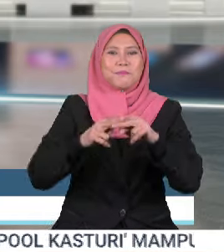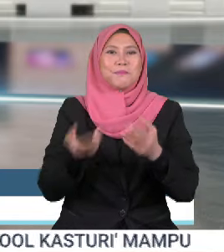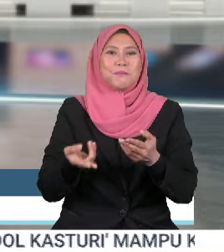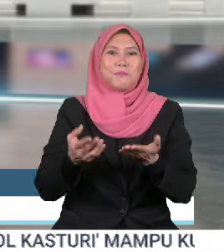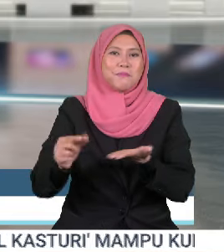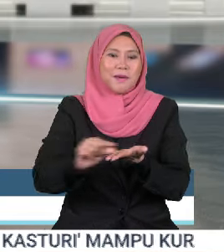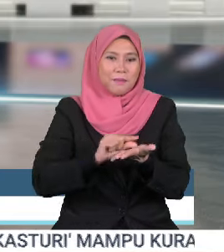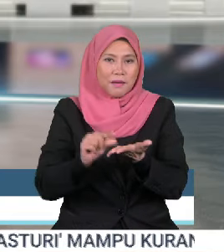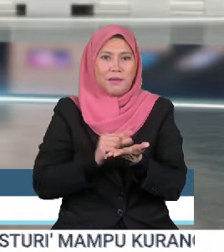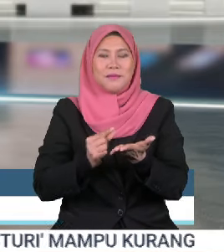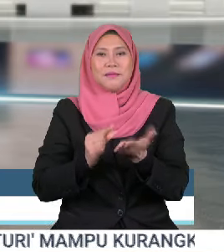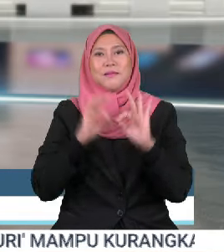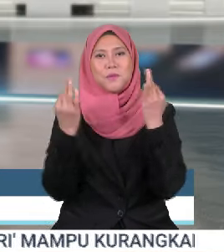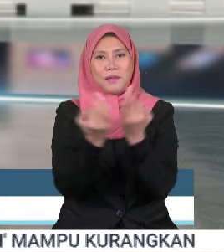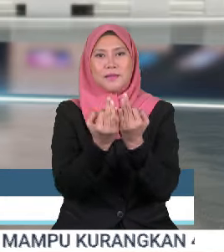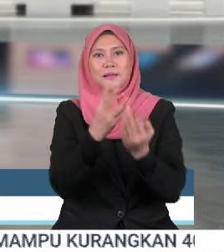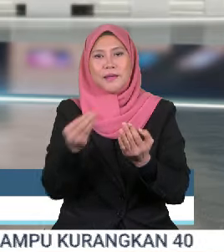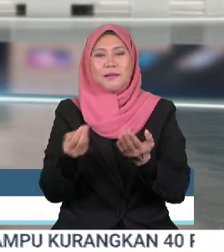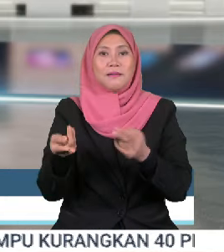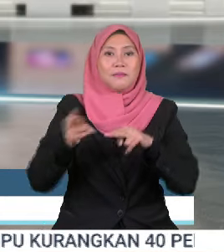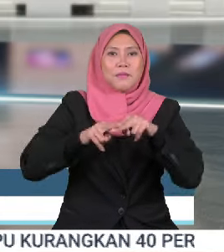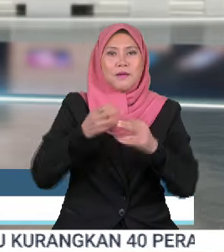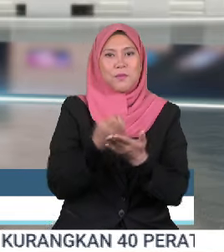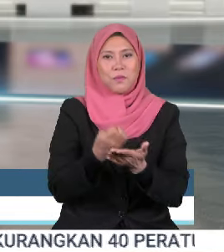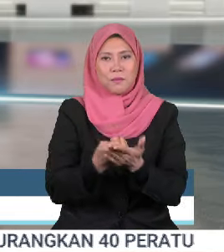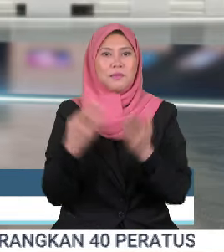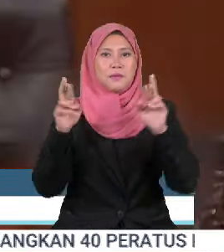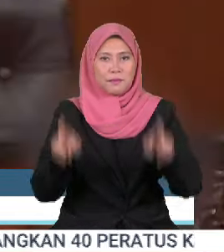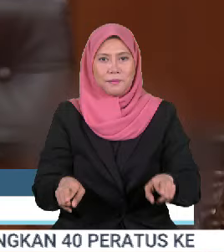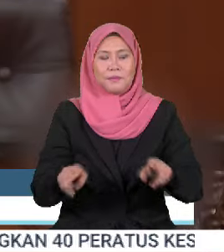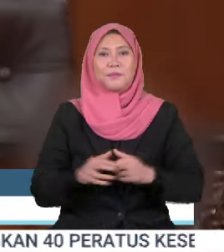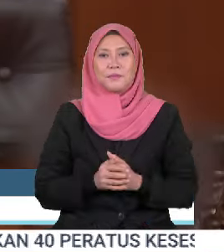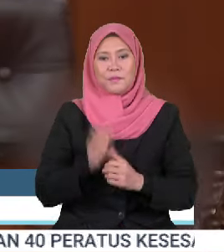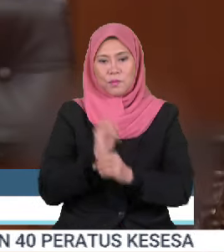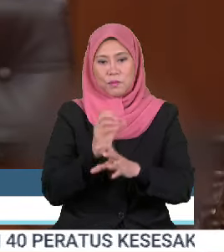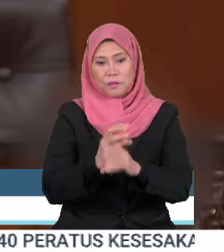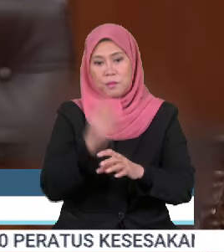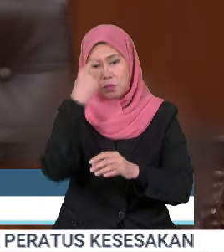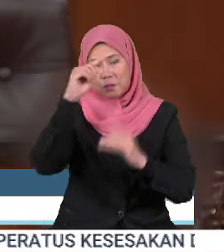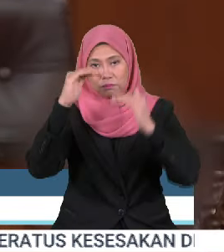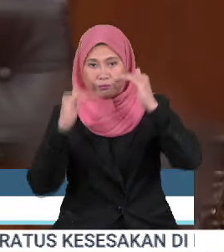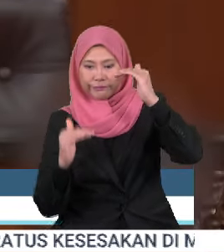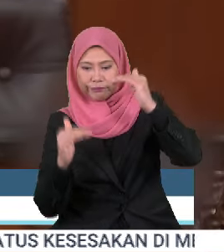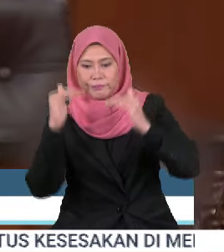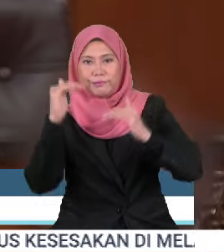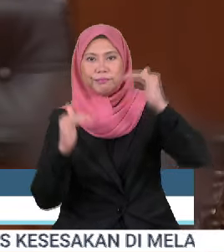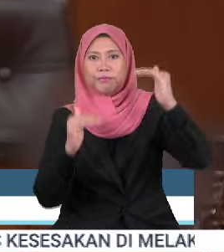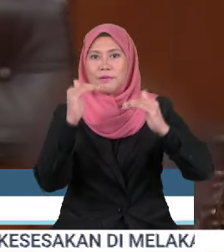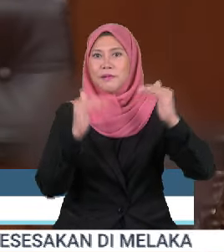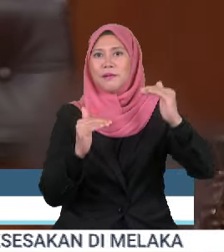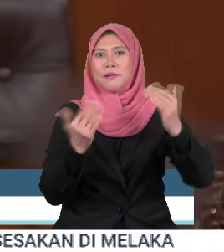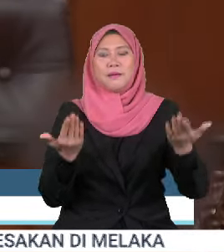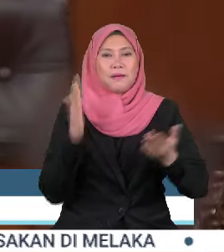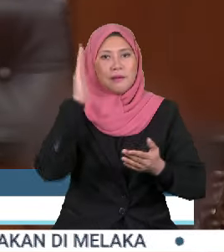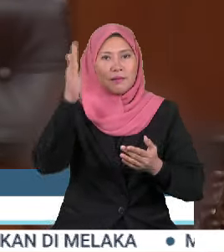rumah dan meningkatkan struktur ekonomi rakyat jelas beliau usaha merapatkan jurang ketidaksamaratan